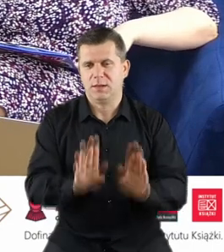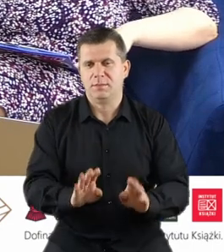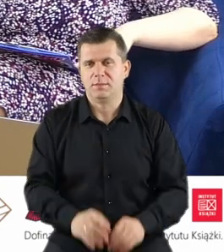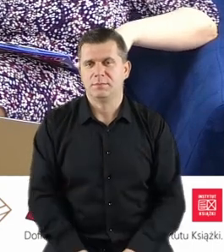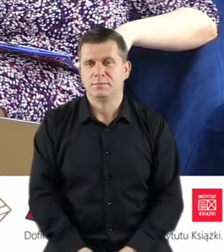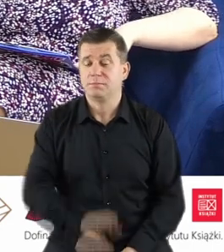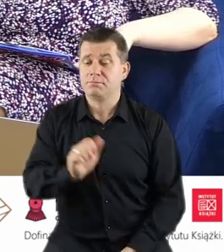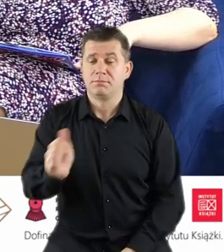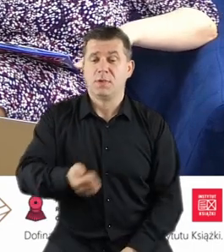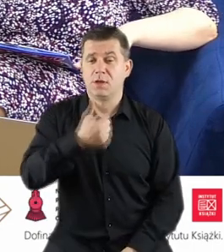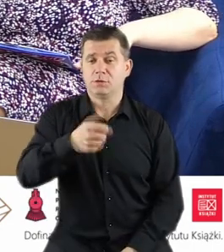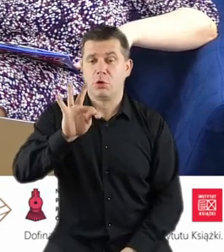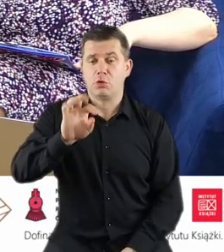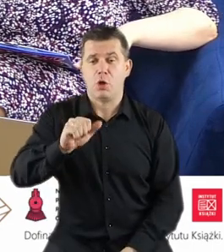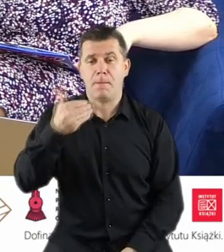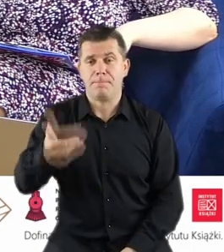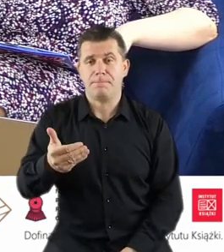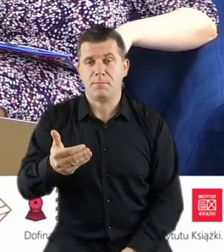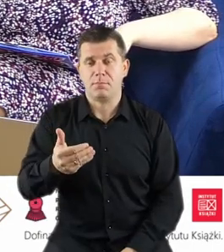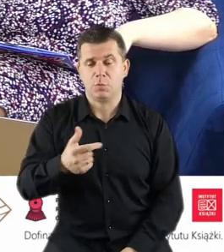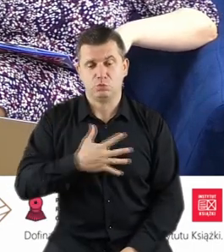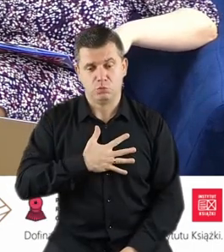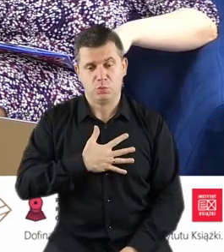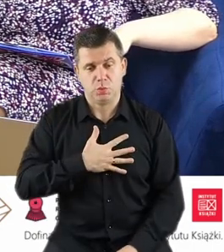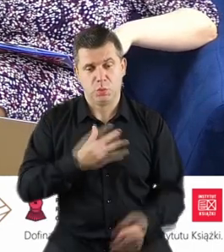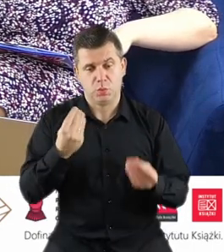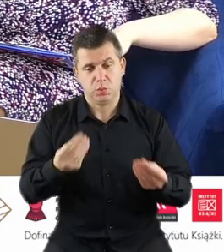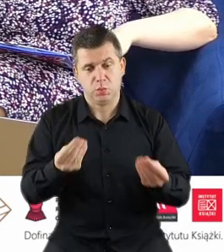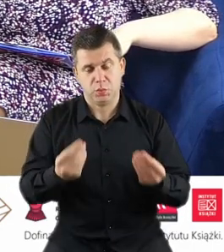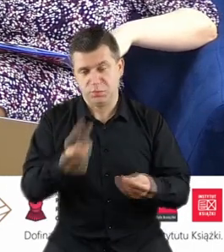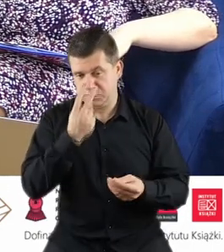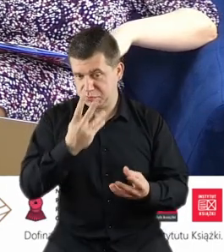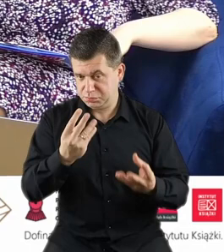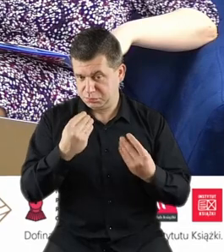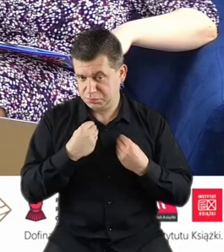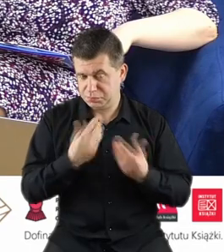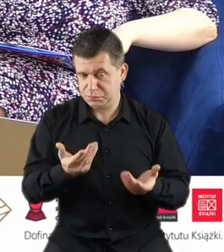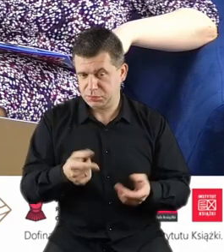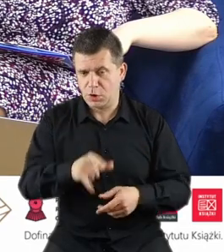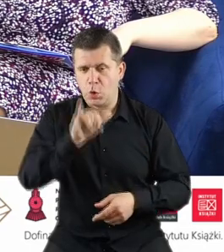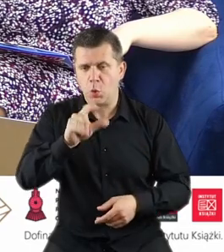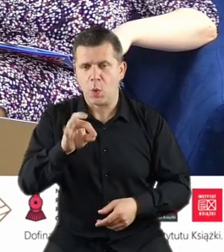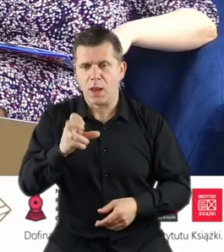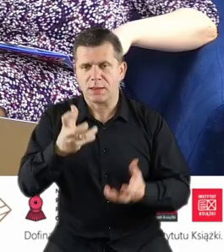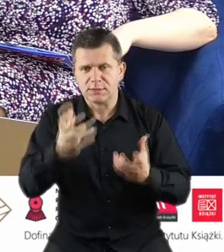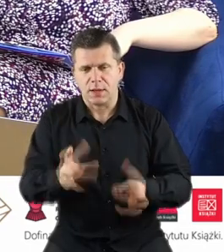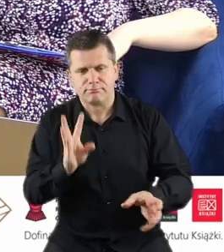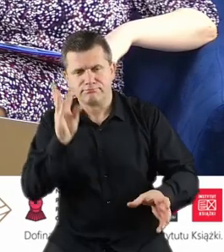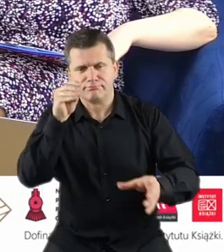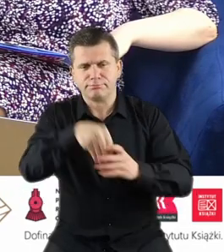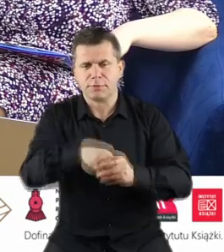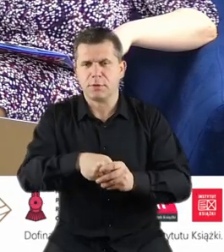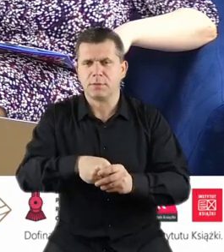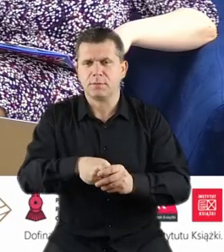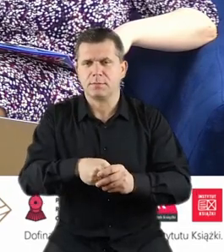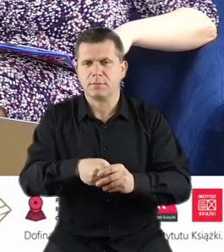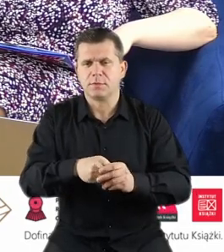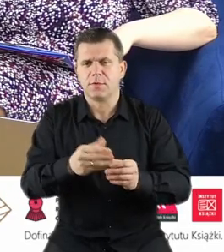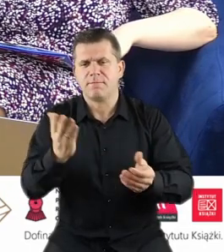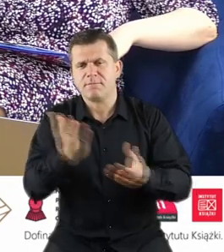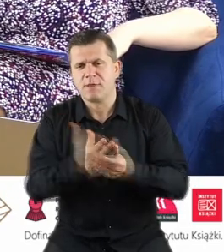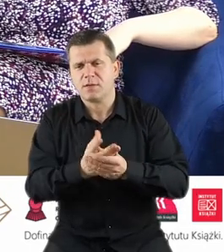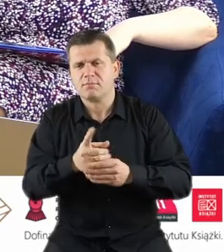pierwszym tomie zrobiło na mnie duże wrażenie to, kiedy Julita próbowała dostać się do pewnej korporacji. No,